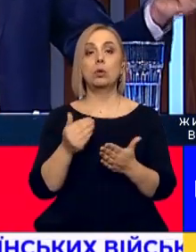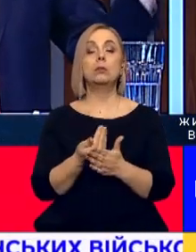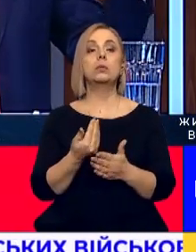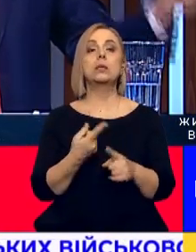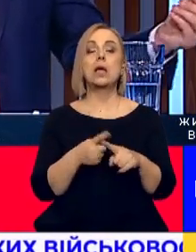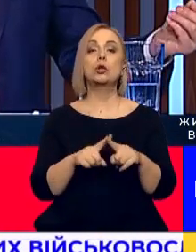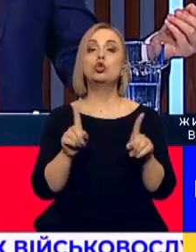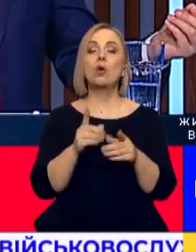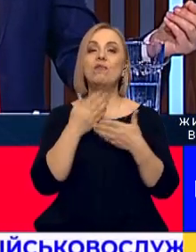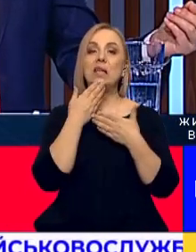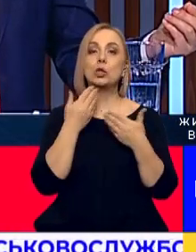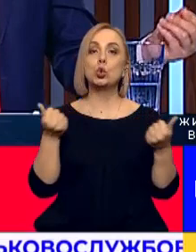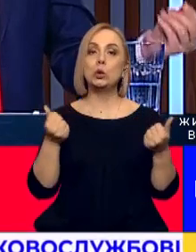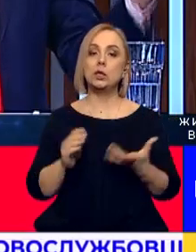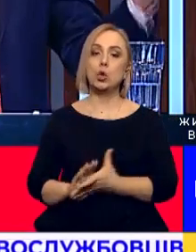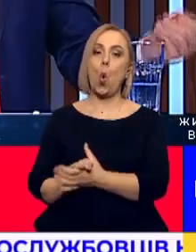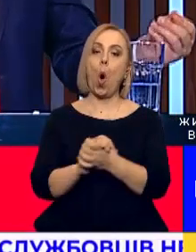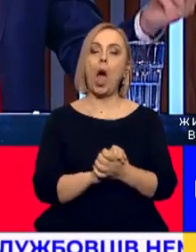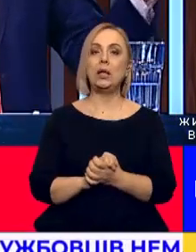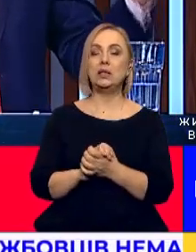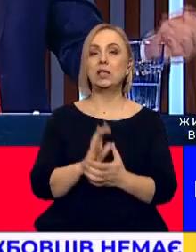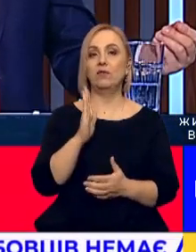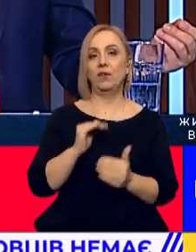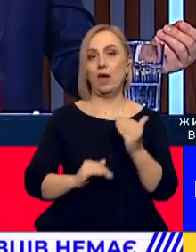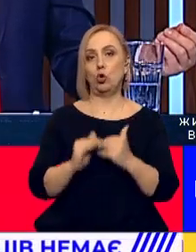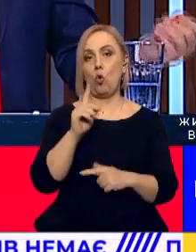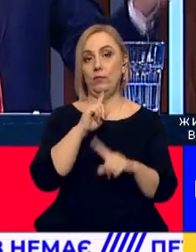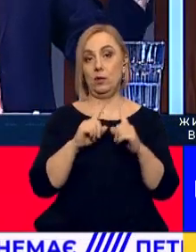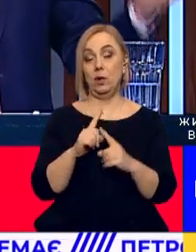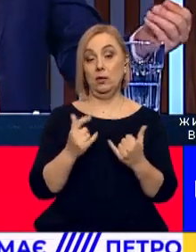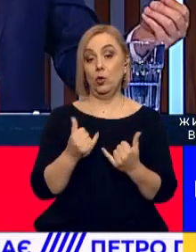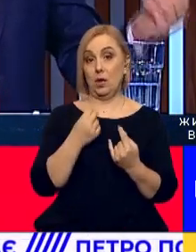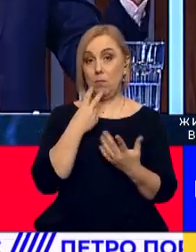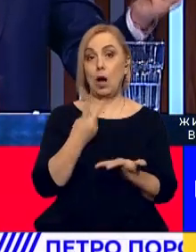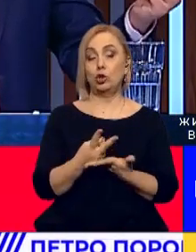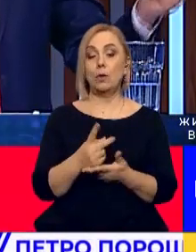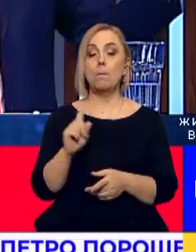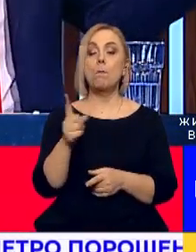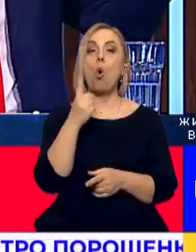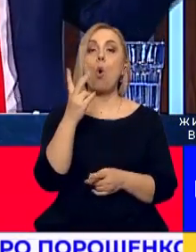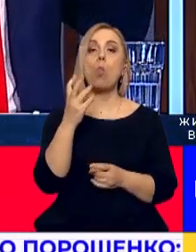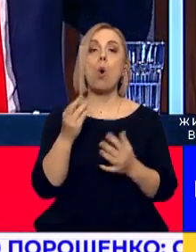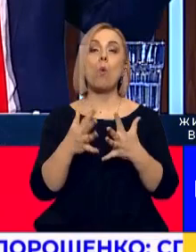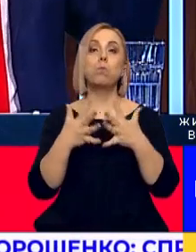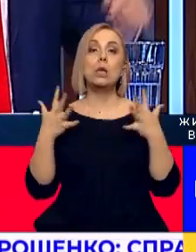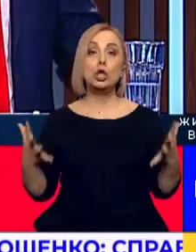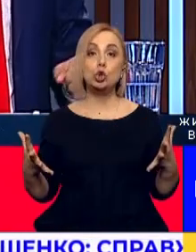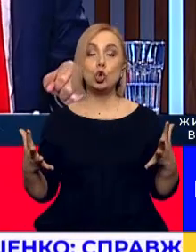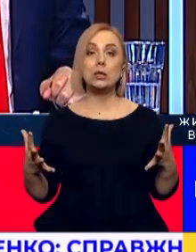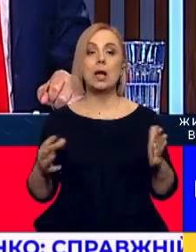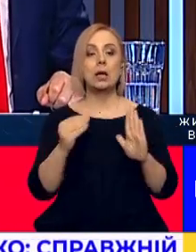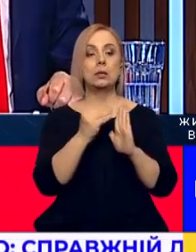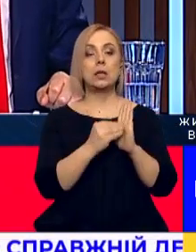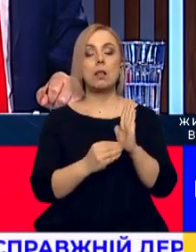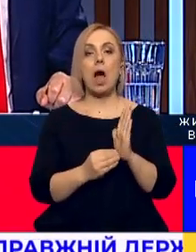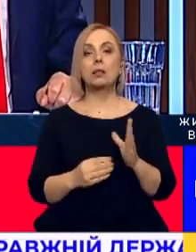це відсутність коаліції у Верховній Раді. Сьогодні ми абсолютно очевидно бачимо, що монобільшості більше і складу партії «Слуги